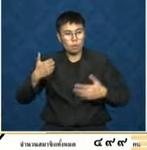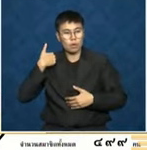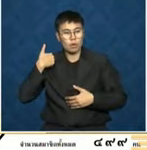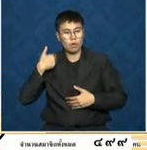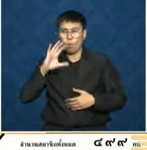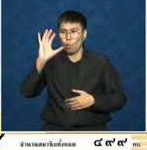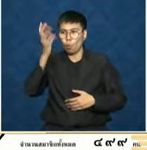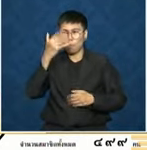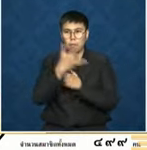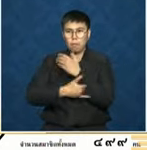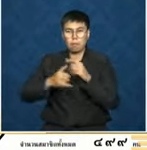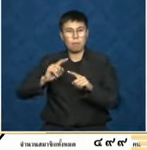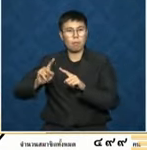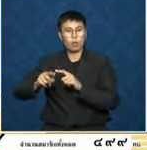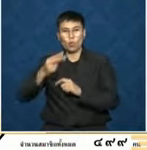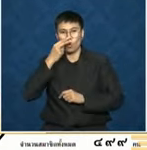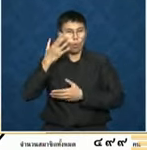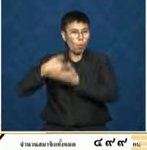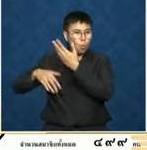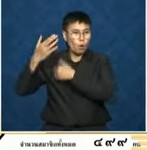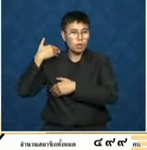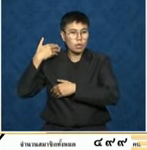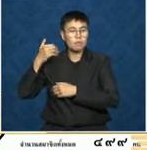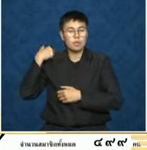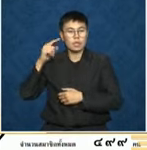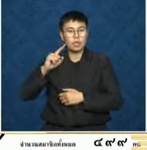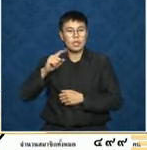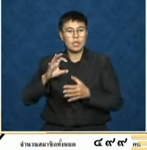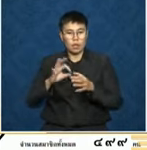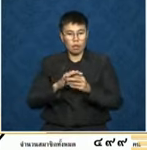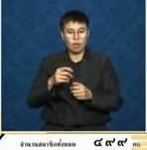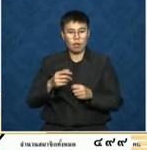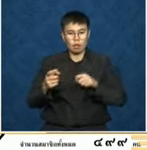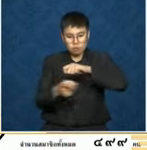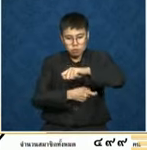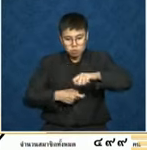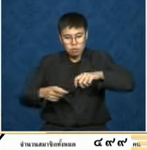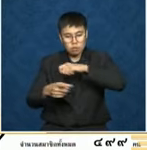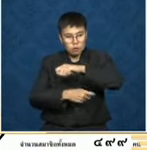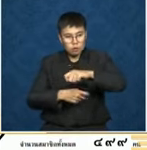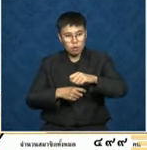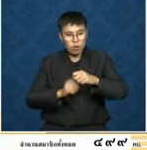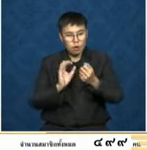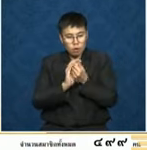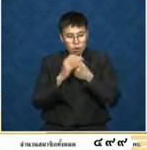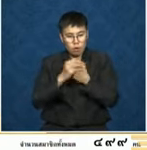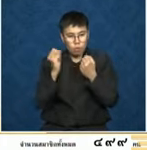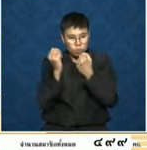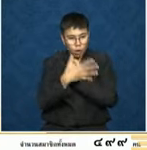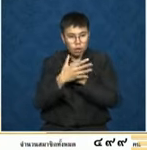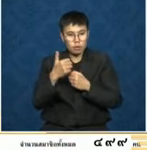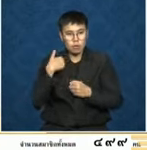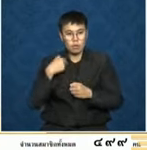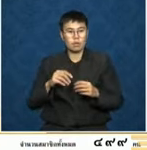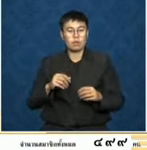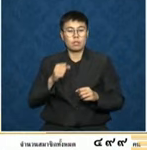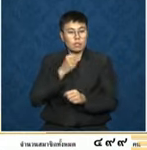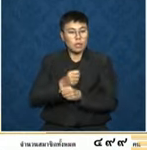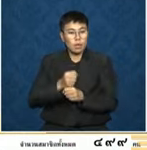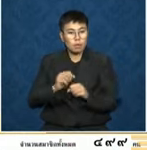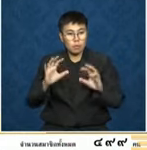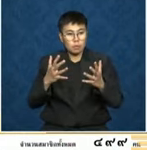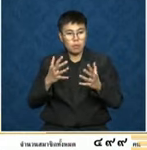นี้ซึ่งถ้าเผื่อไปดูประวัติศาสตร์ก็ส่วนใหญ่จะเป็นการเก็บเกี่ยวพืชผลนะครับเก็บเกี่ยวเสร็จฤดูไหนไม่มีอะไรทำก็เป็น